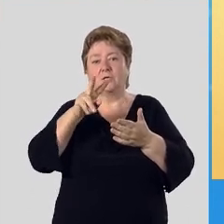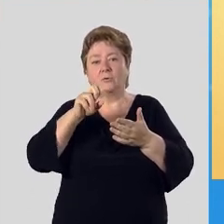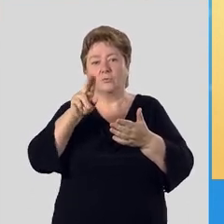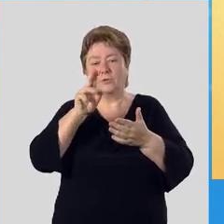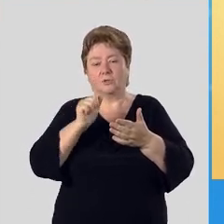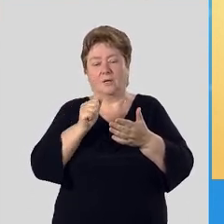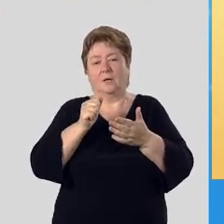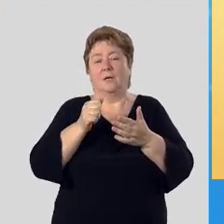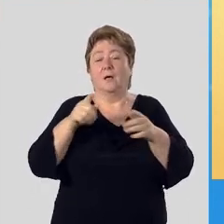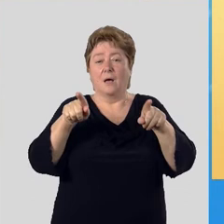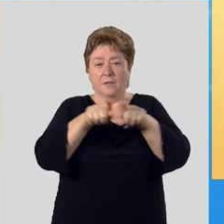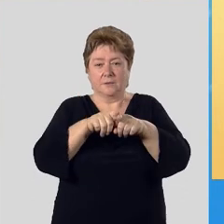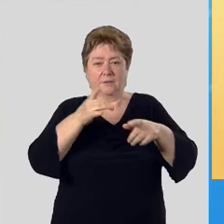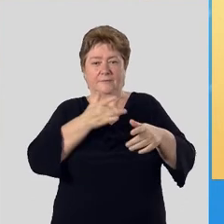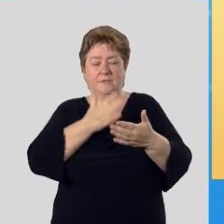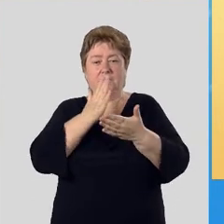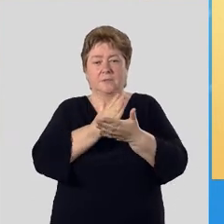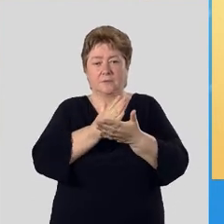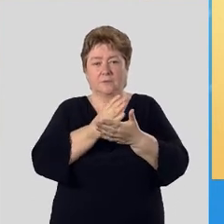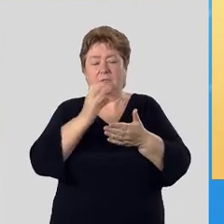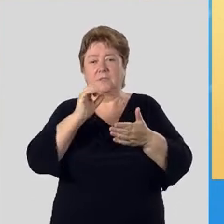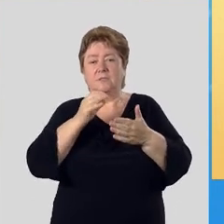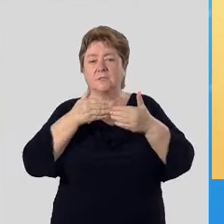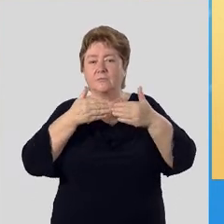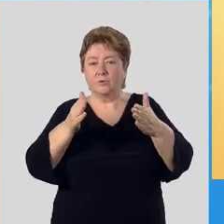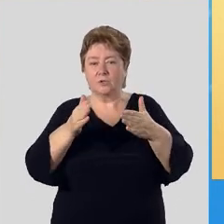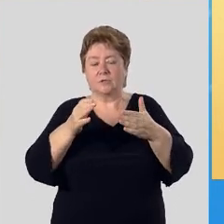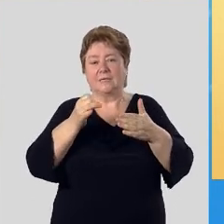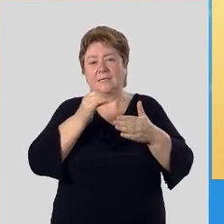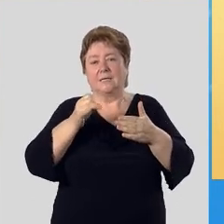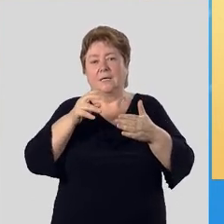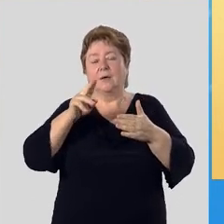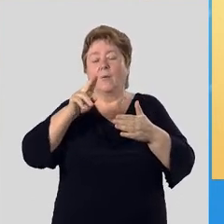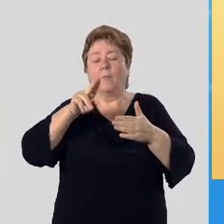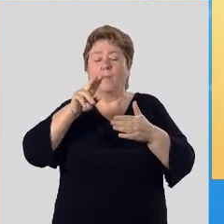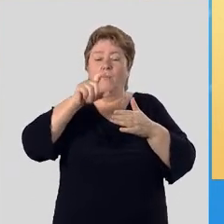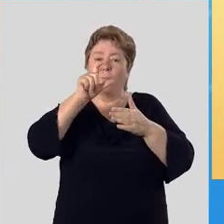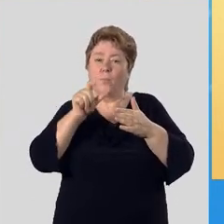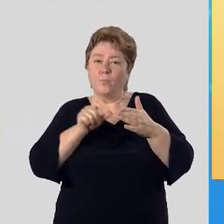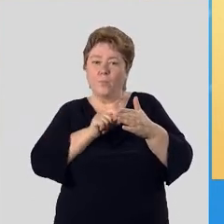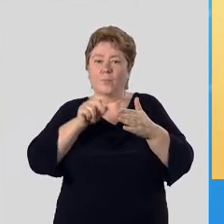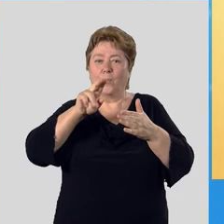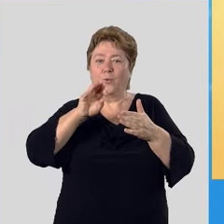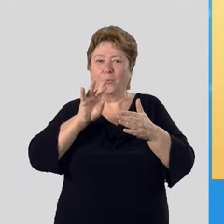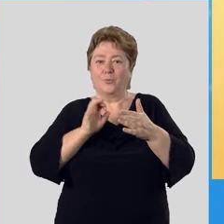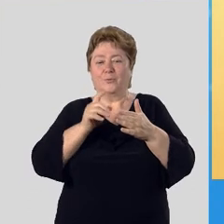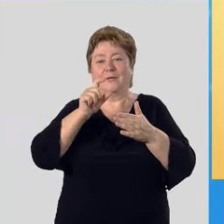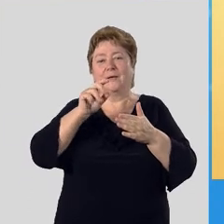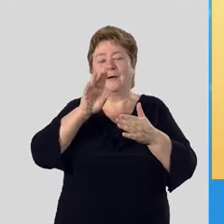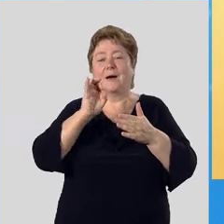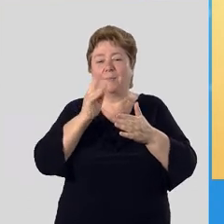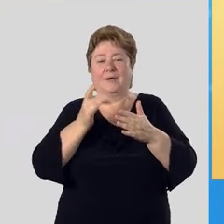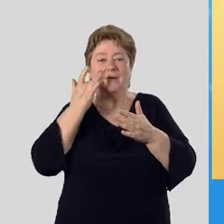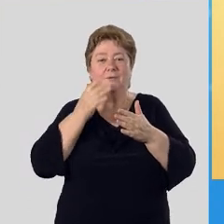желудочка. Также в сердце находятся створчатые и полулунные клапаны, которые